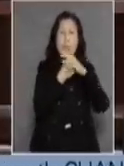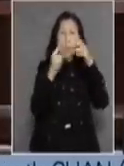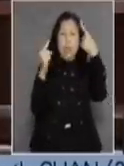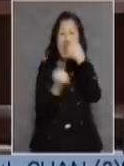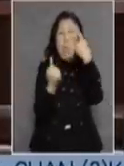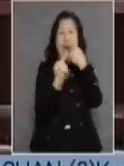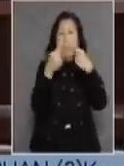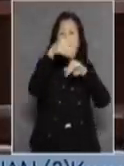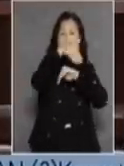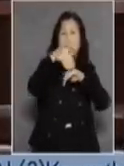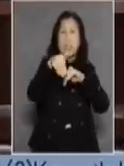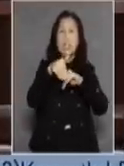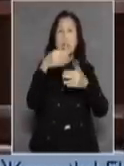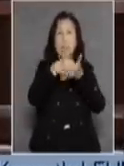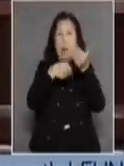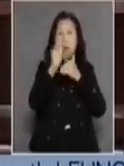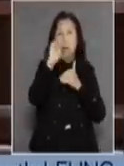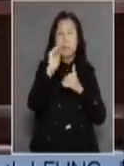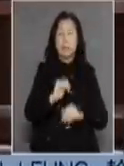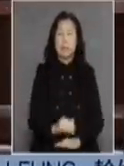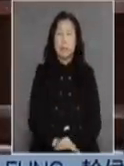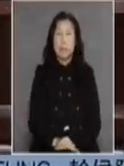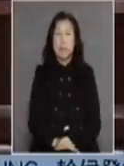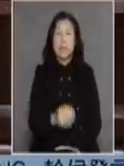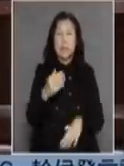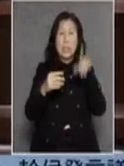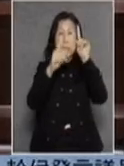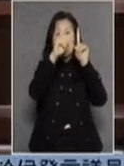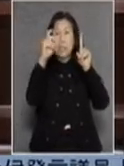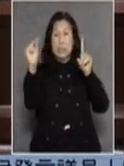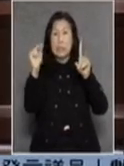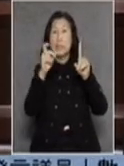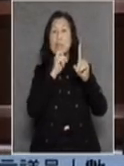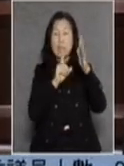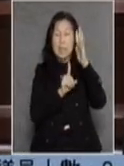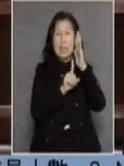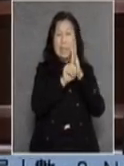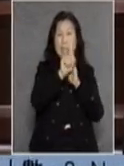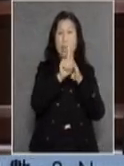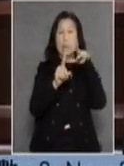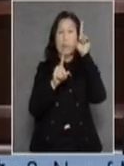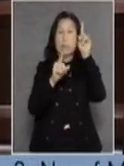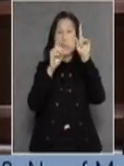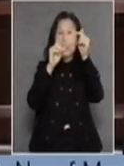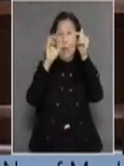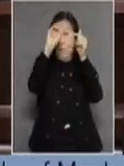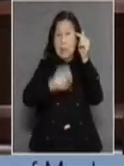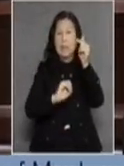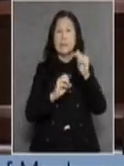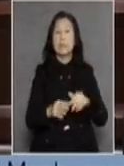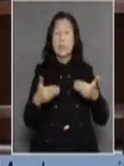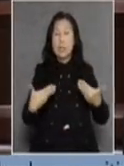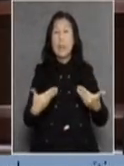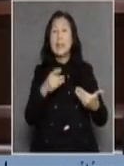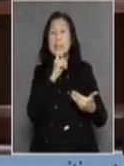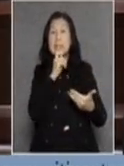尺的樓價，比97時候還要升多了10%。現在的樓市過